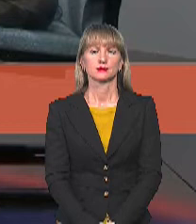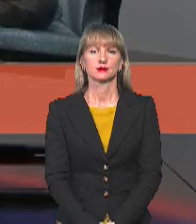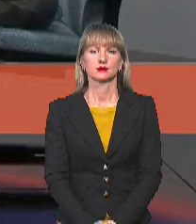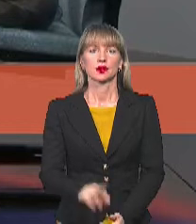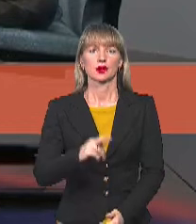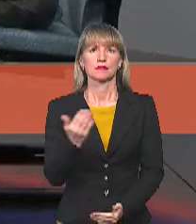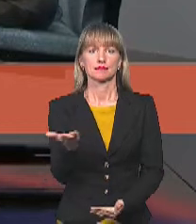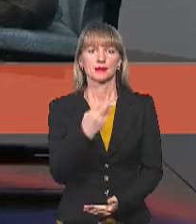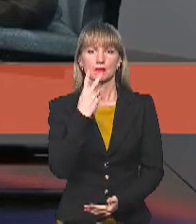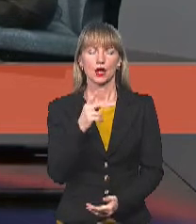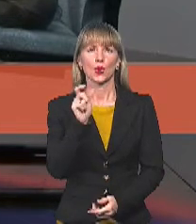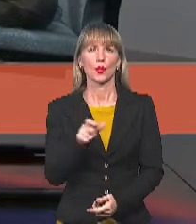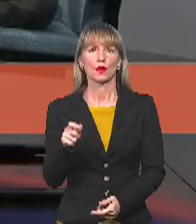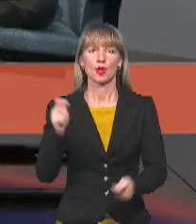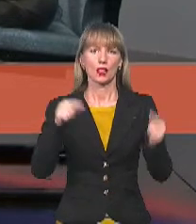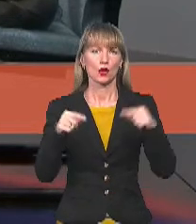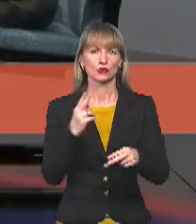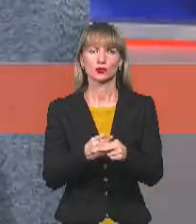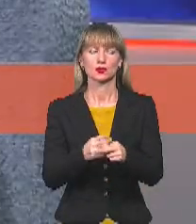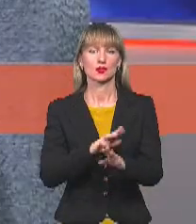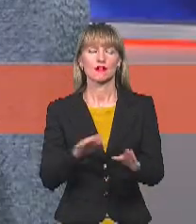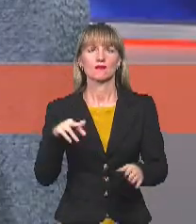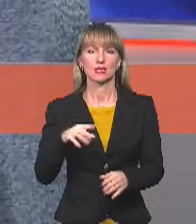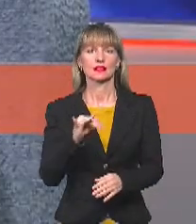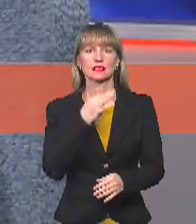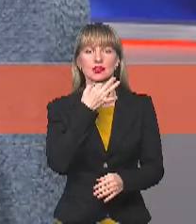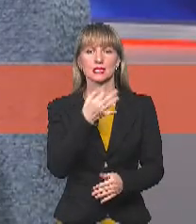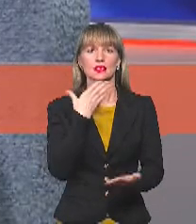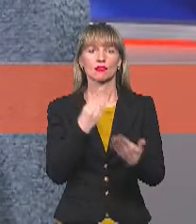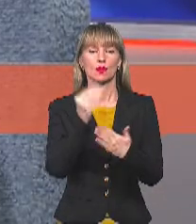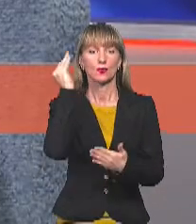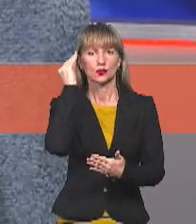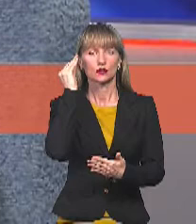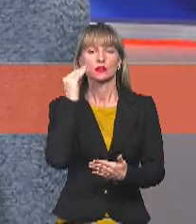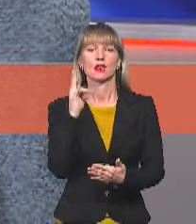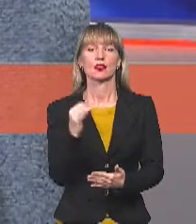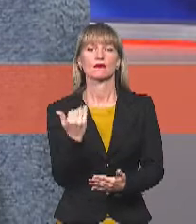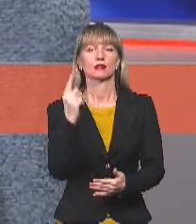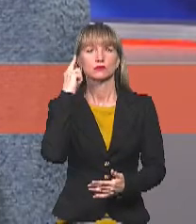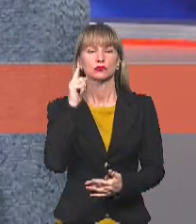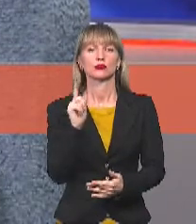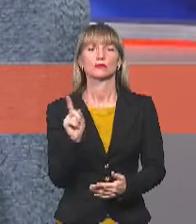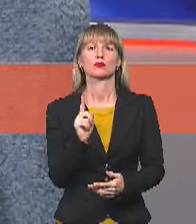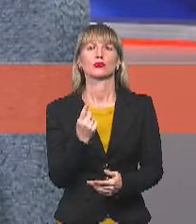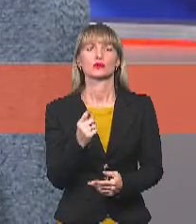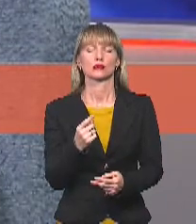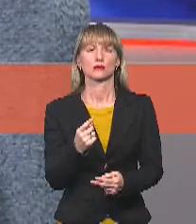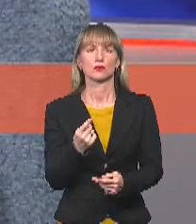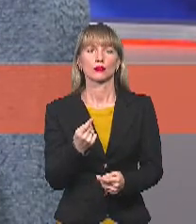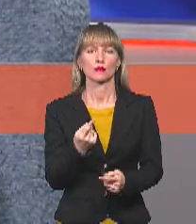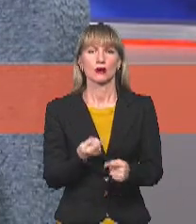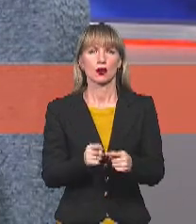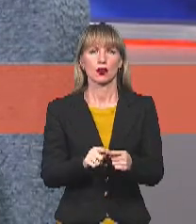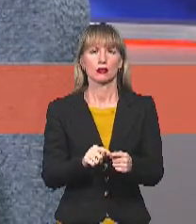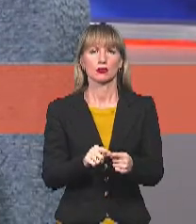Як ми бачимо, людям навіть дощ не завадив вийти і висловити свою позицію. От, на вашу думку, чому загострюється це протистояння,